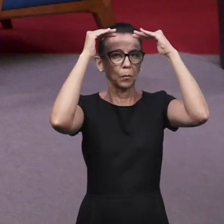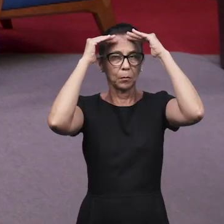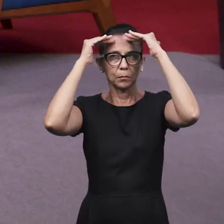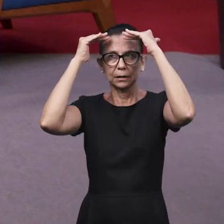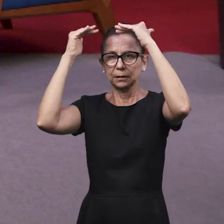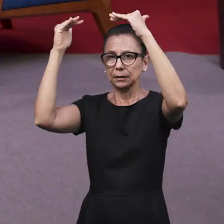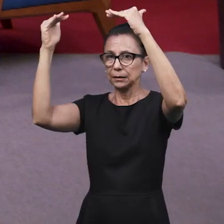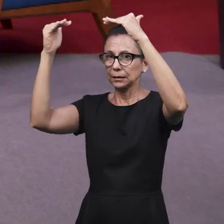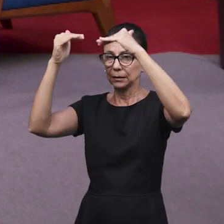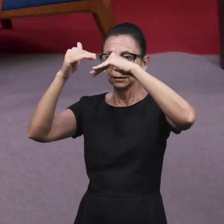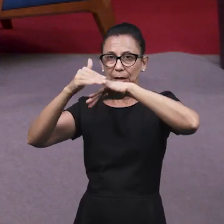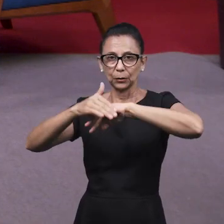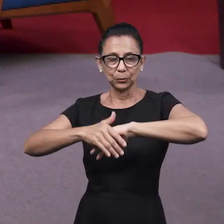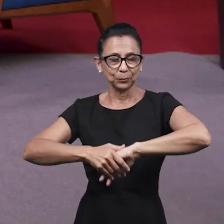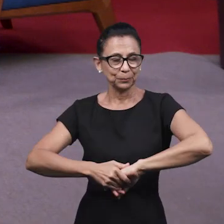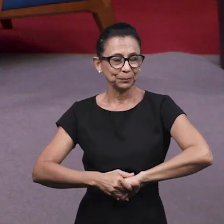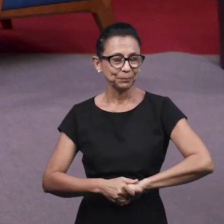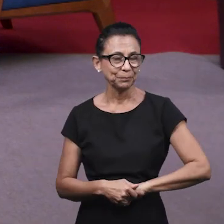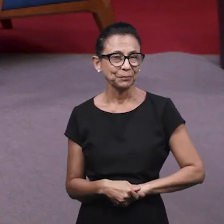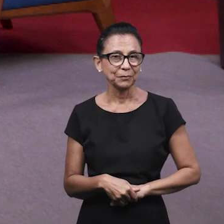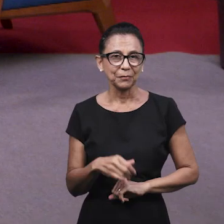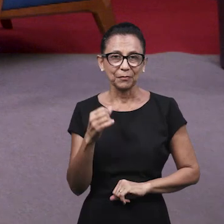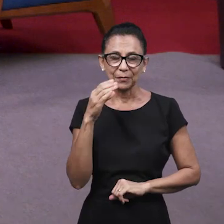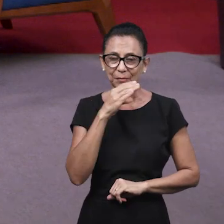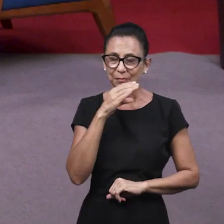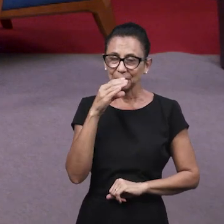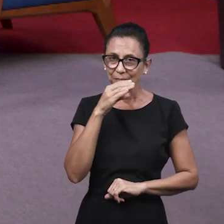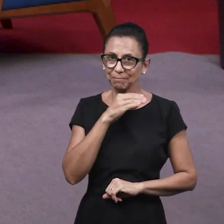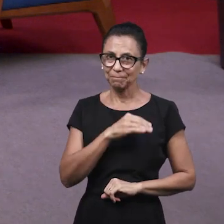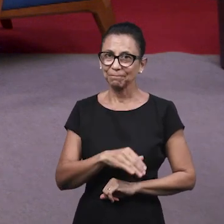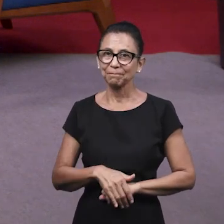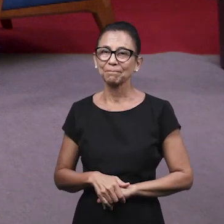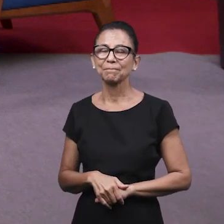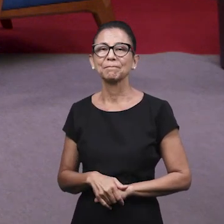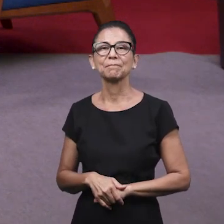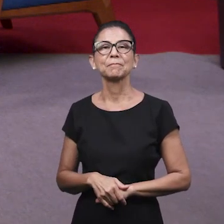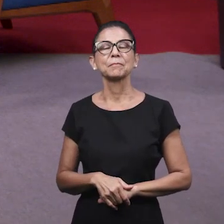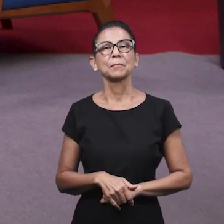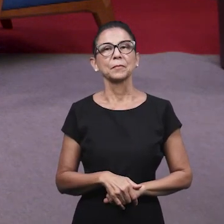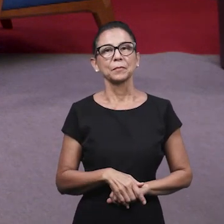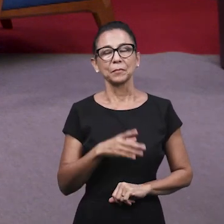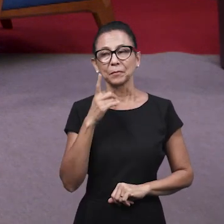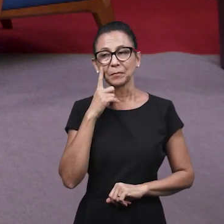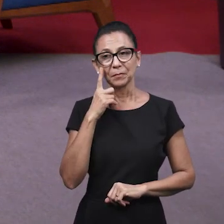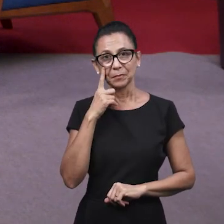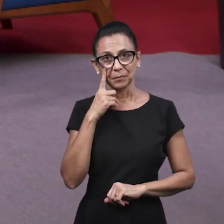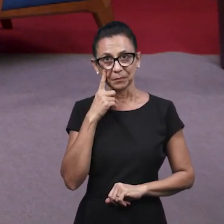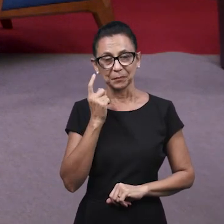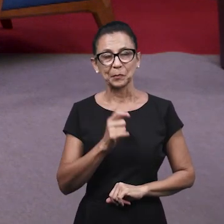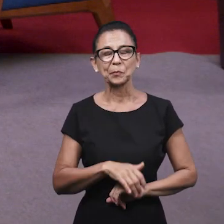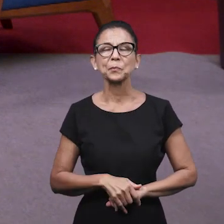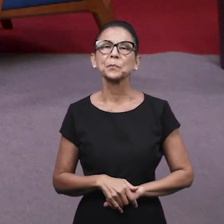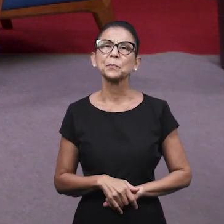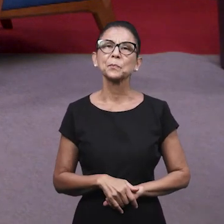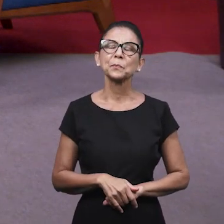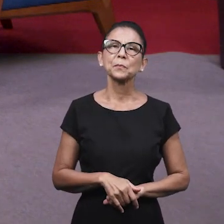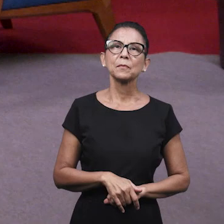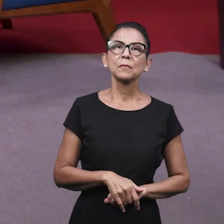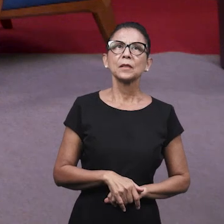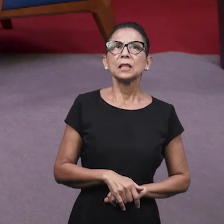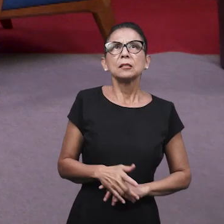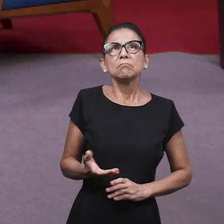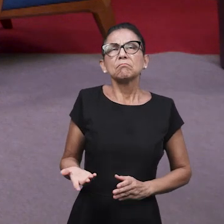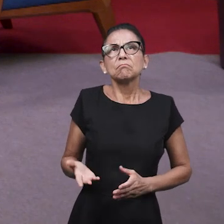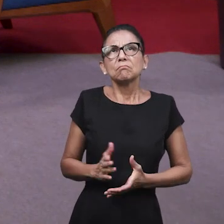Et pas seulement la foi, c'est le caractère prophétique. Une autre chose, Sergio, qui savait de ces demandes de Dieu?